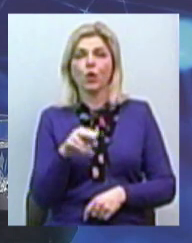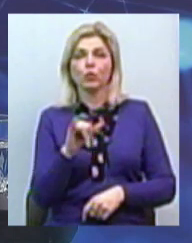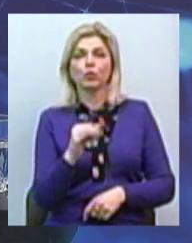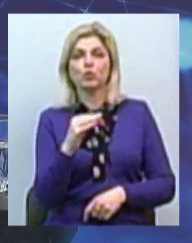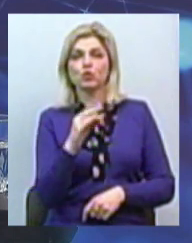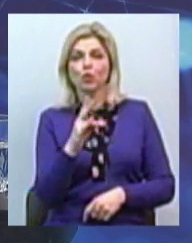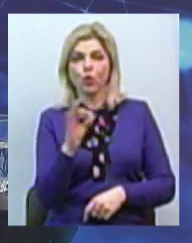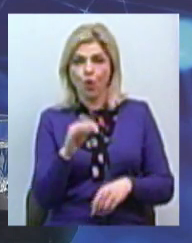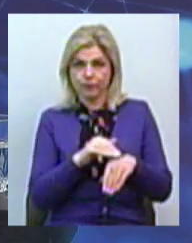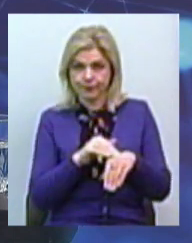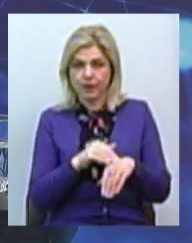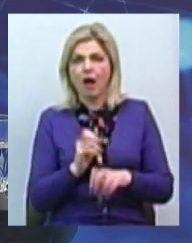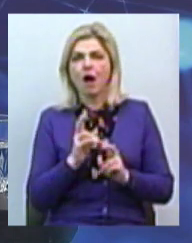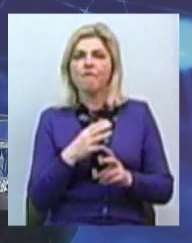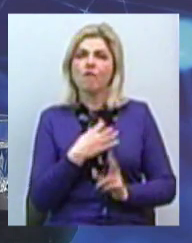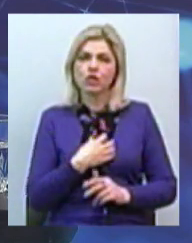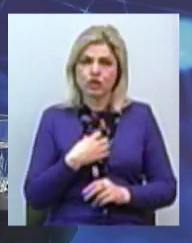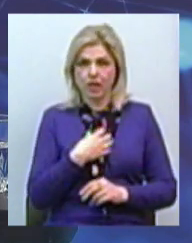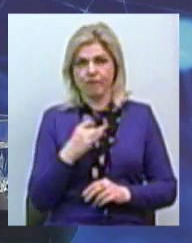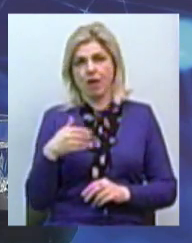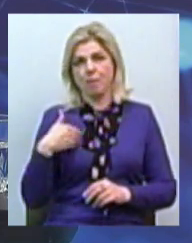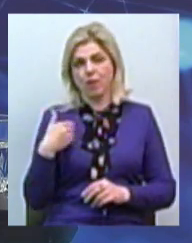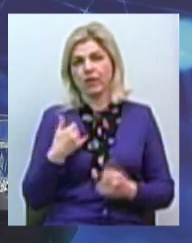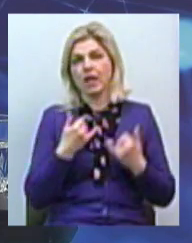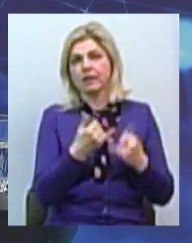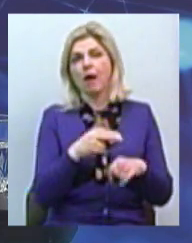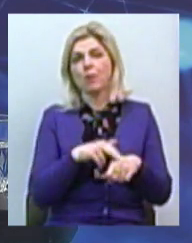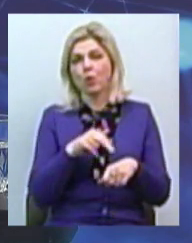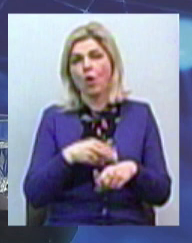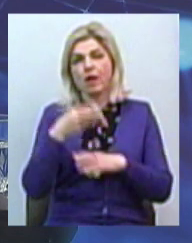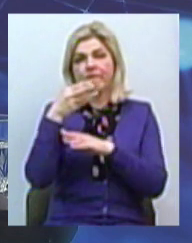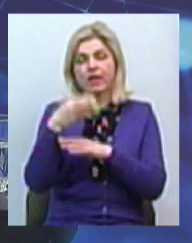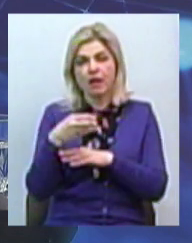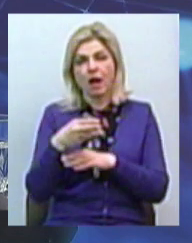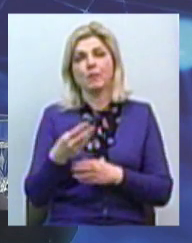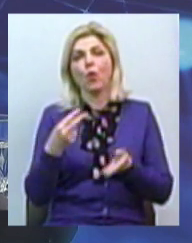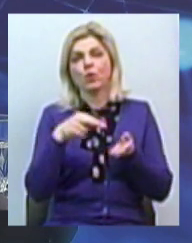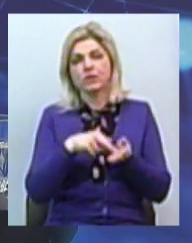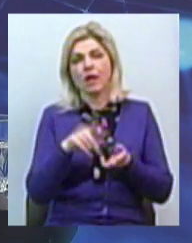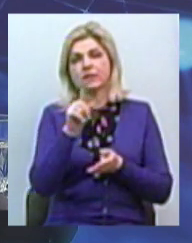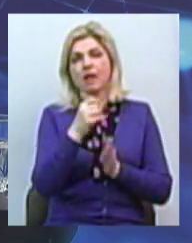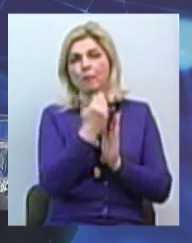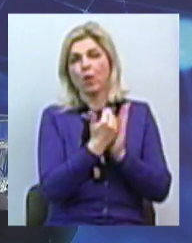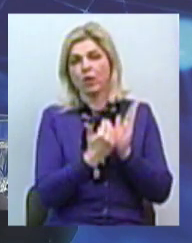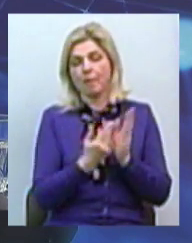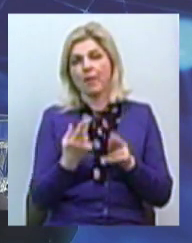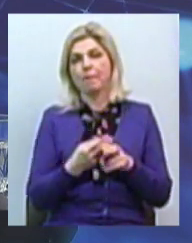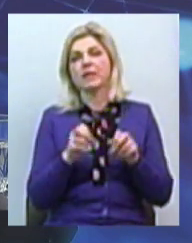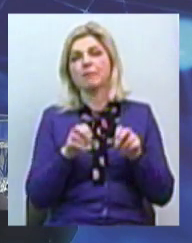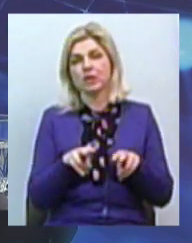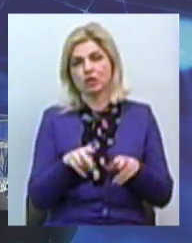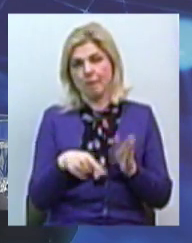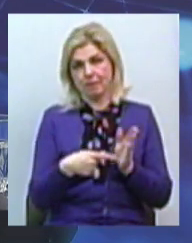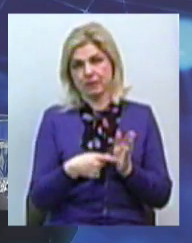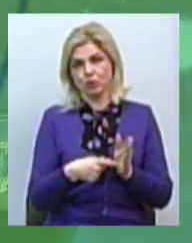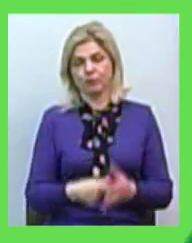наскільки важливі та корисні для правоохоронців відеокамери, встановлені за програмою «Безпечне місто». Будь